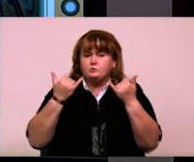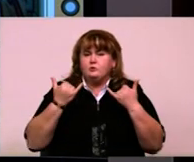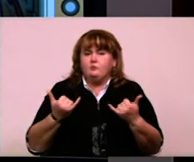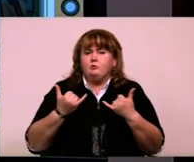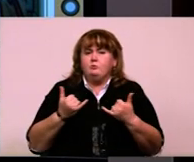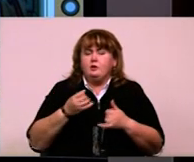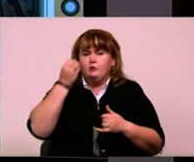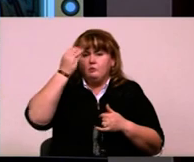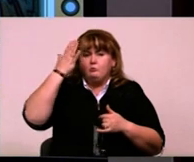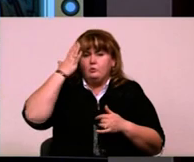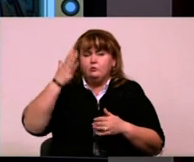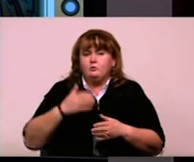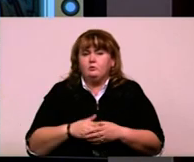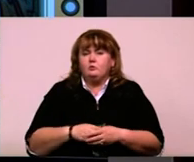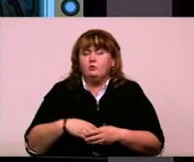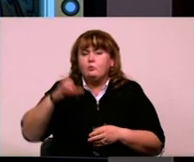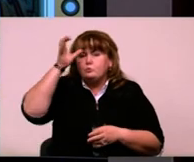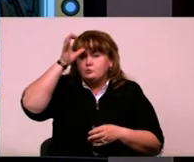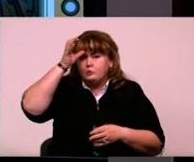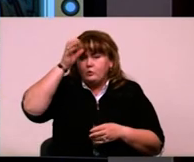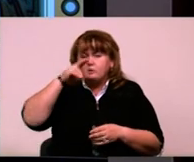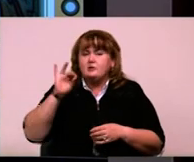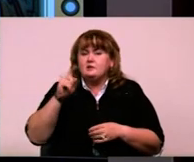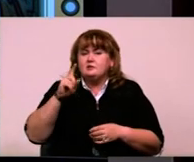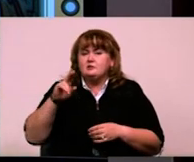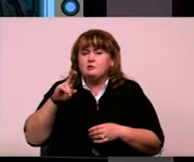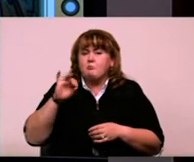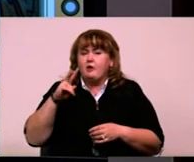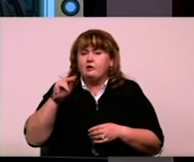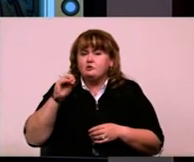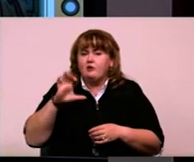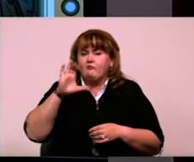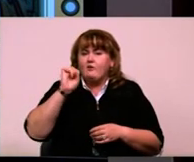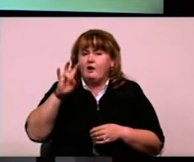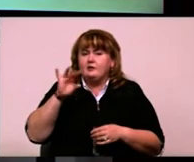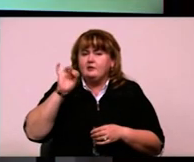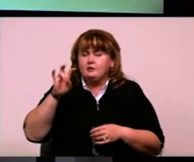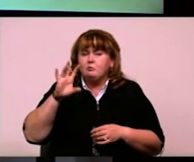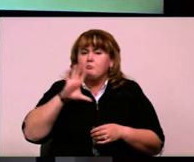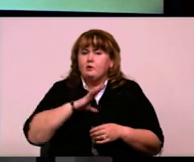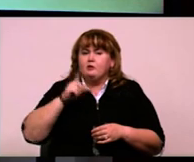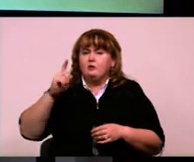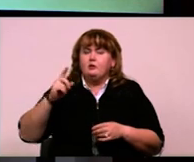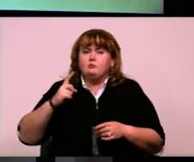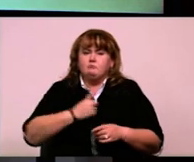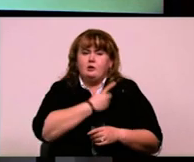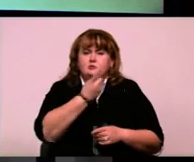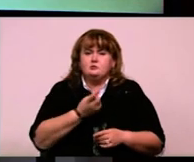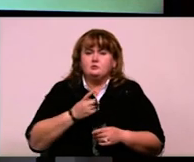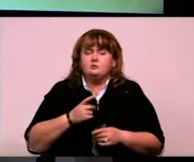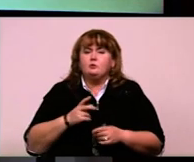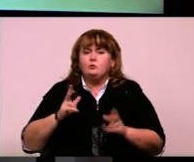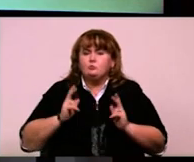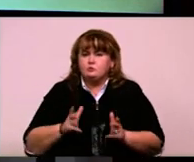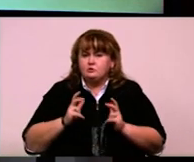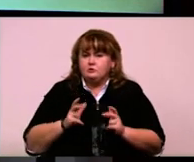современной Японии. Ученый из Пэкче Ван Ин был наставником принца,